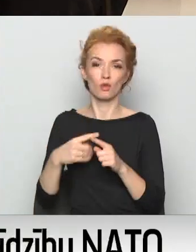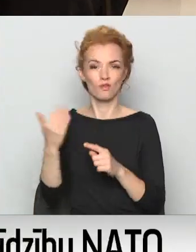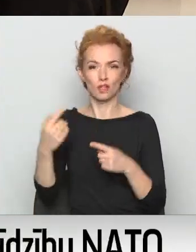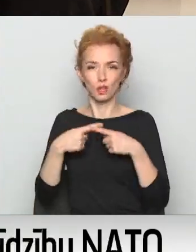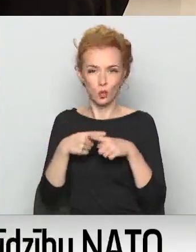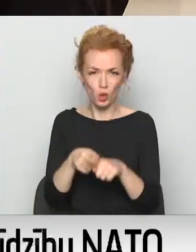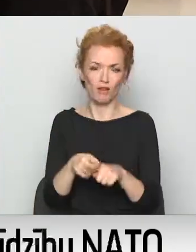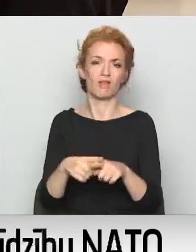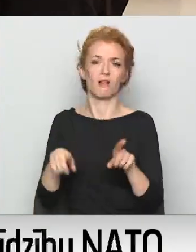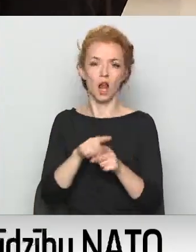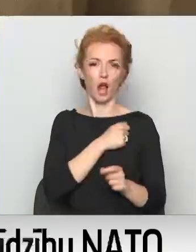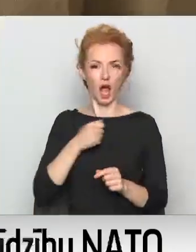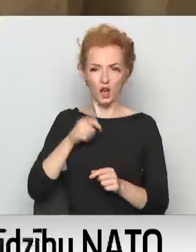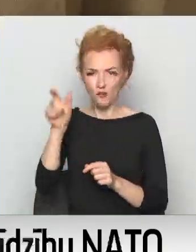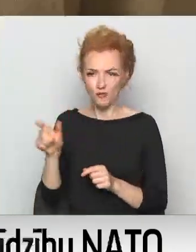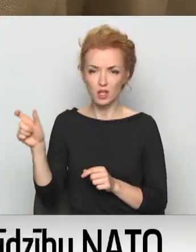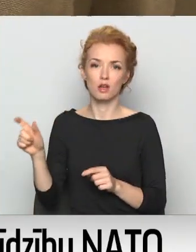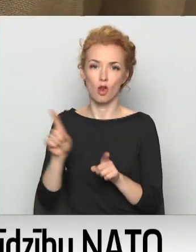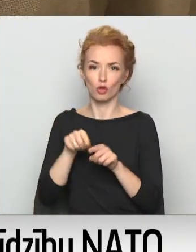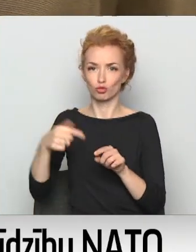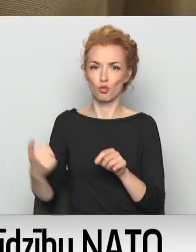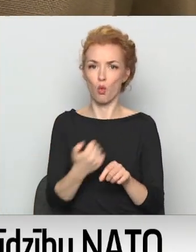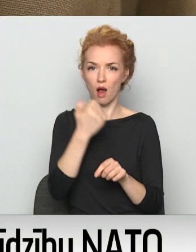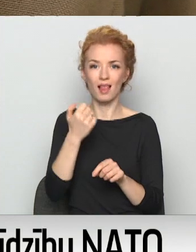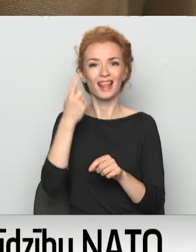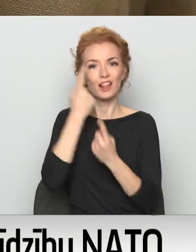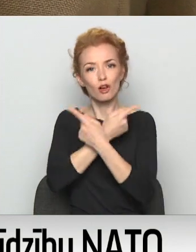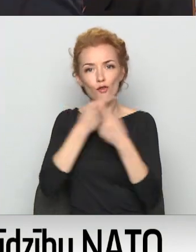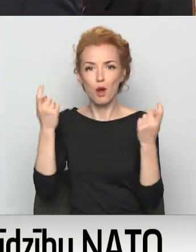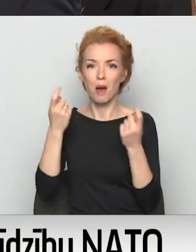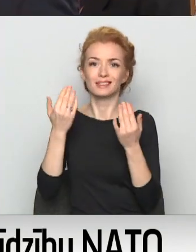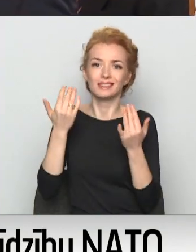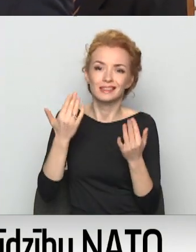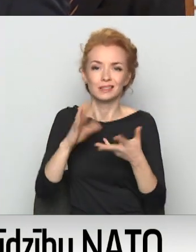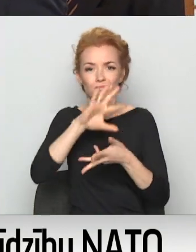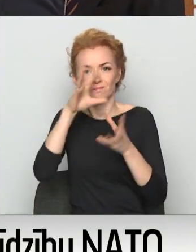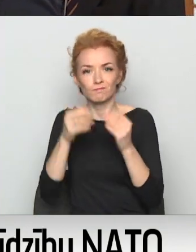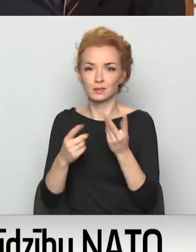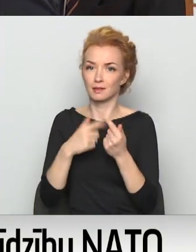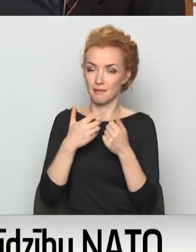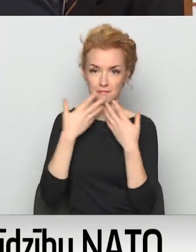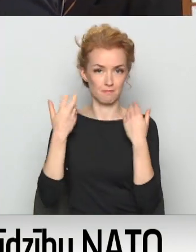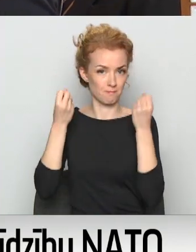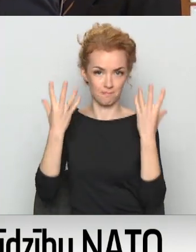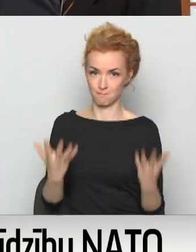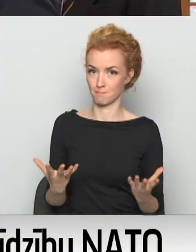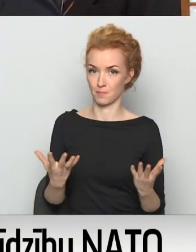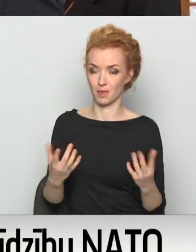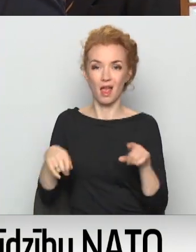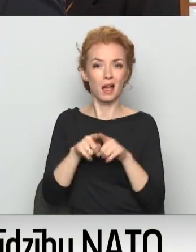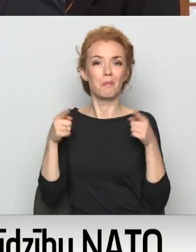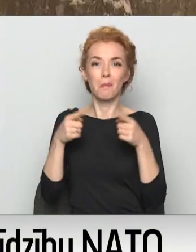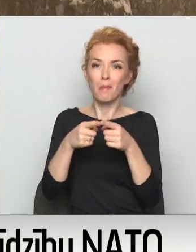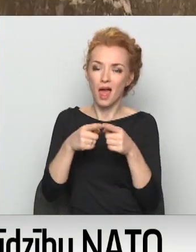tehnikas iesaistīšanos arī šogad izceļas ar informācijas trūkumu un apjausmu par to patiesajiem mērogiem un mērķiem un vēl